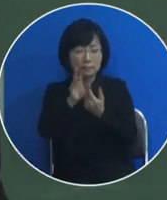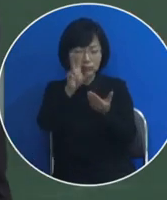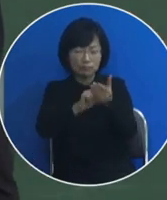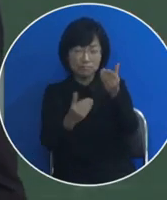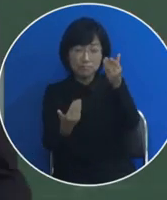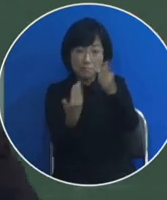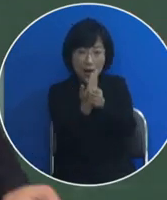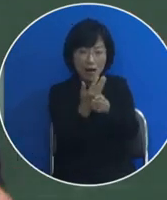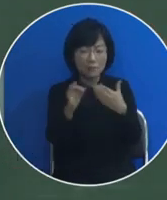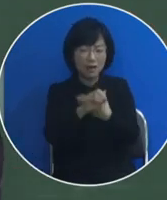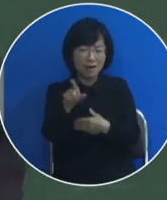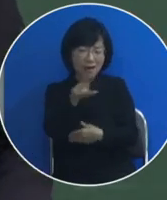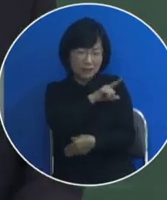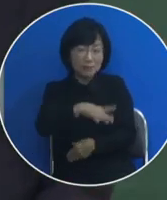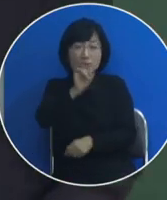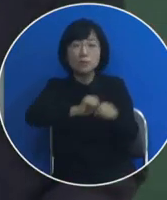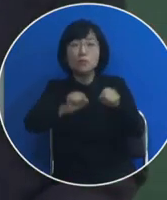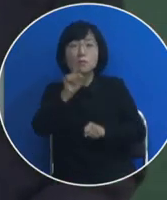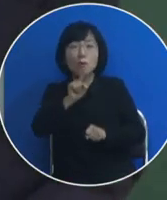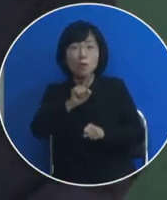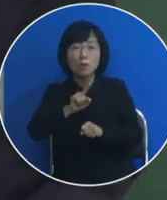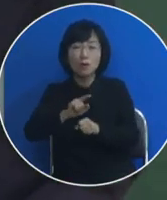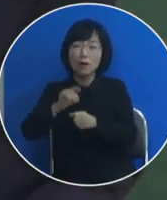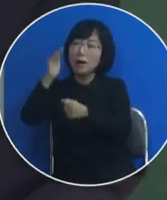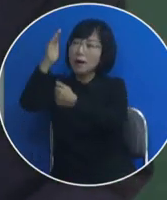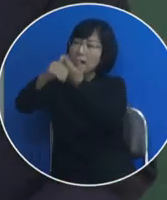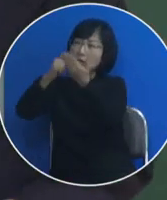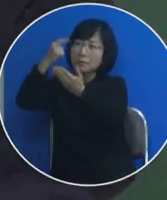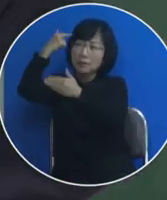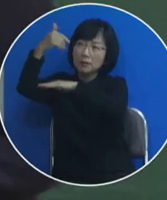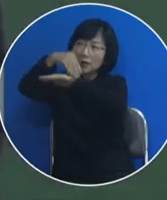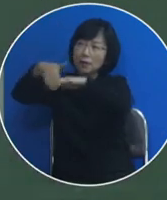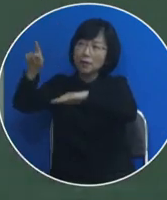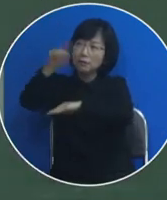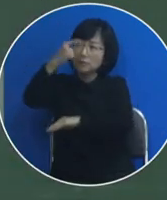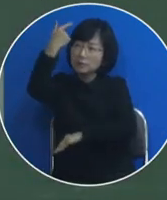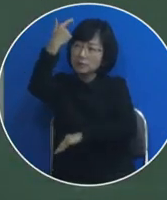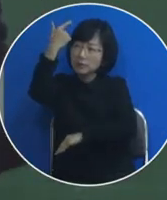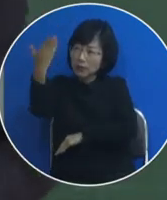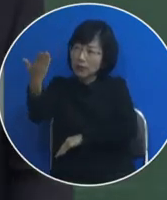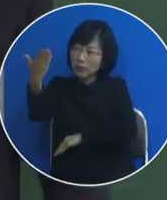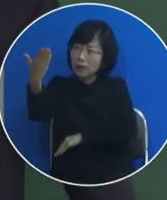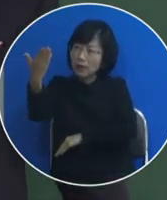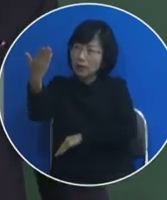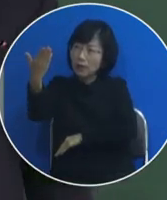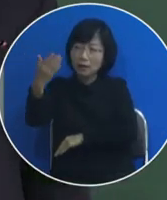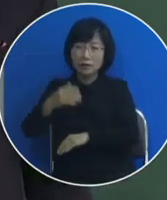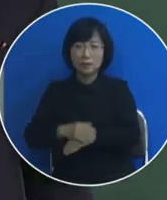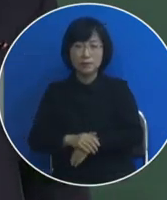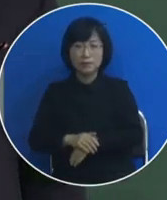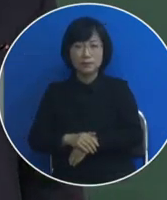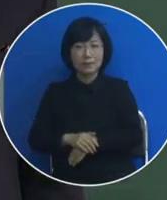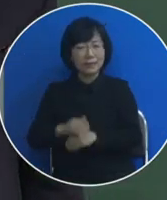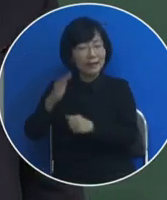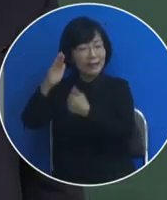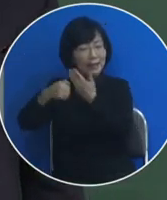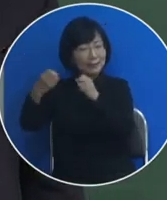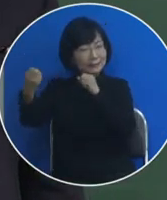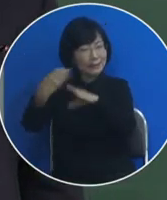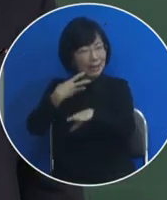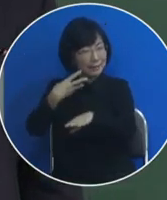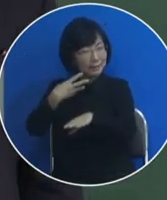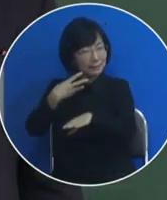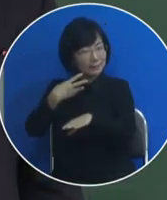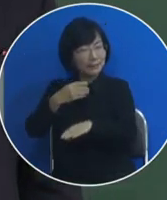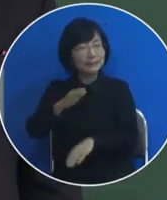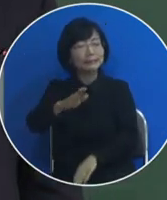very first thing you must ask, God, what is your plan? 그래 물으면 하나님은 100번, 1000번 내 마음속에 기다리라 그랬습니다. Then 100 times,